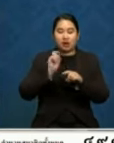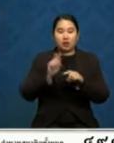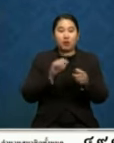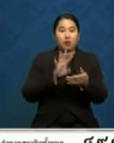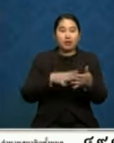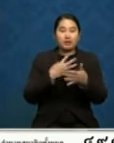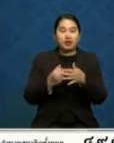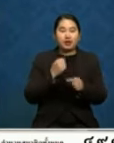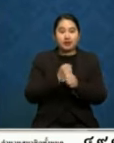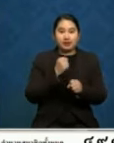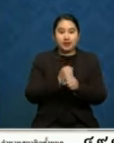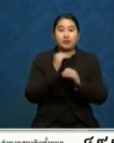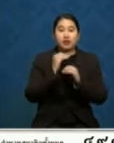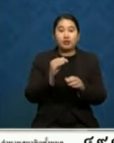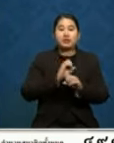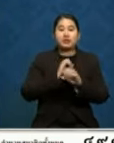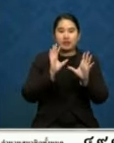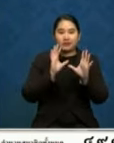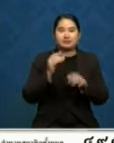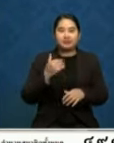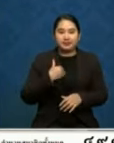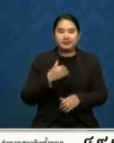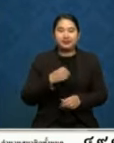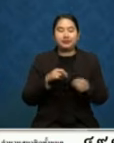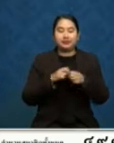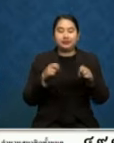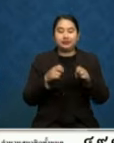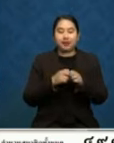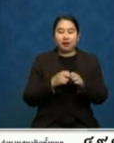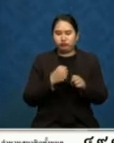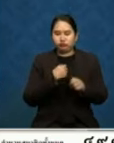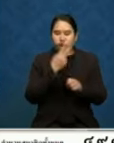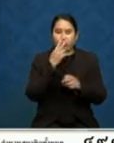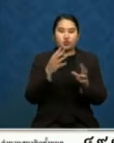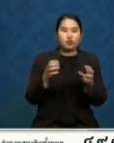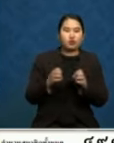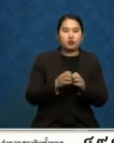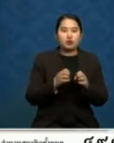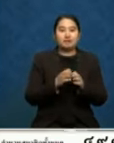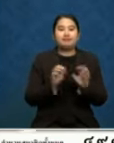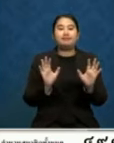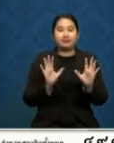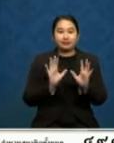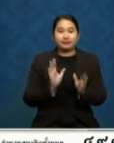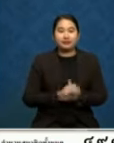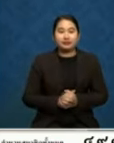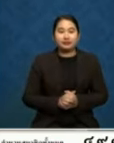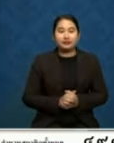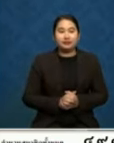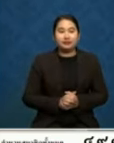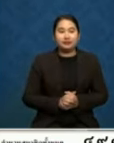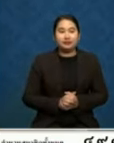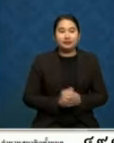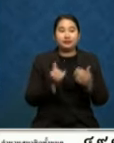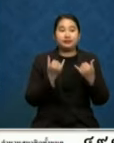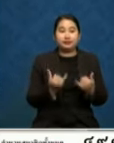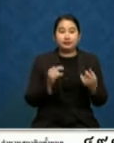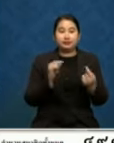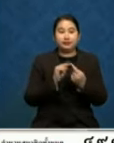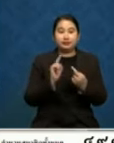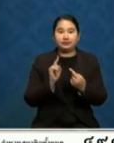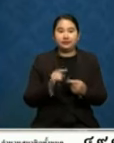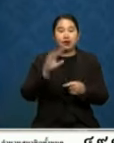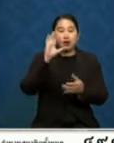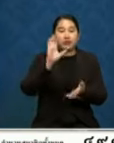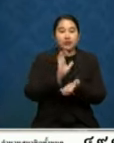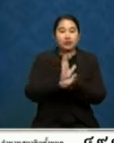ทบาทหน้าที่อย่างชัดเจนเพื่อหลีกเลี่ยงปัญหาการทับซ้อนของหน่วยงานเหล่านี้ท่านประธานครับปัจจุบันนี้ครับโรงพัก